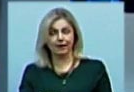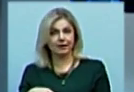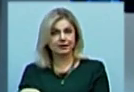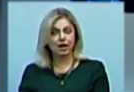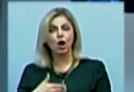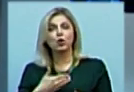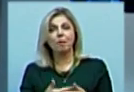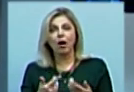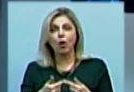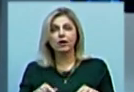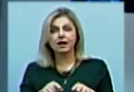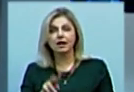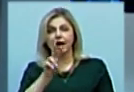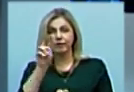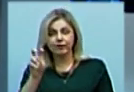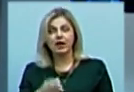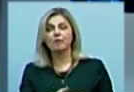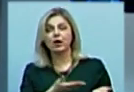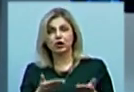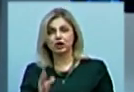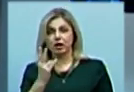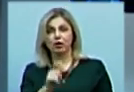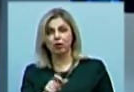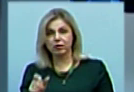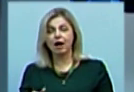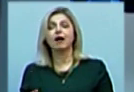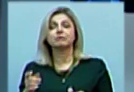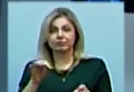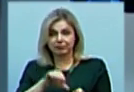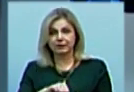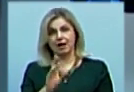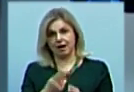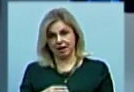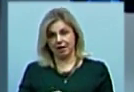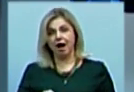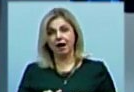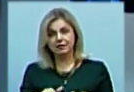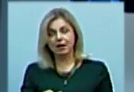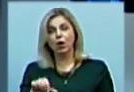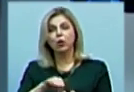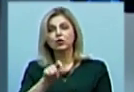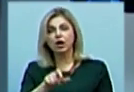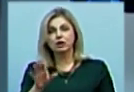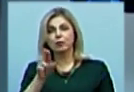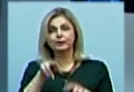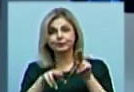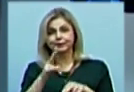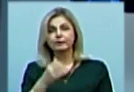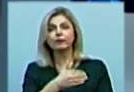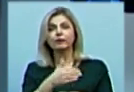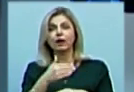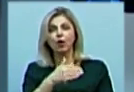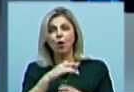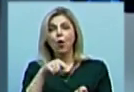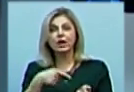Громадська організація «Альтера Плюс» запрошує миколаївців приєднатися до цієї акції. Учасники будуть зафарбовувати на міських